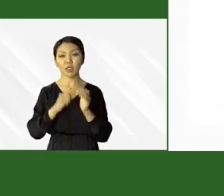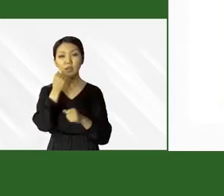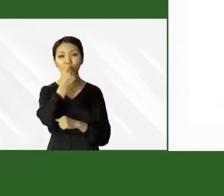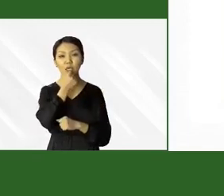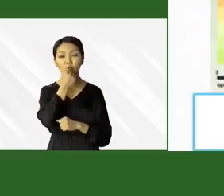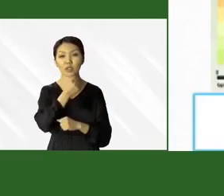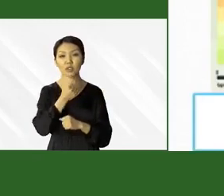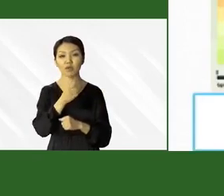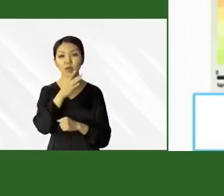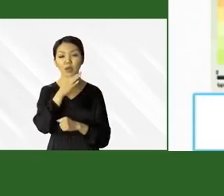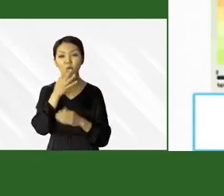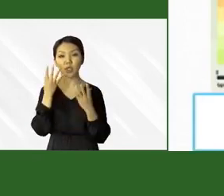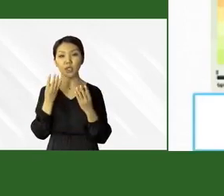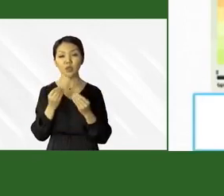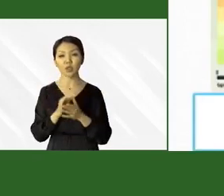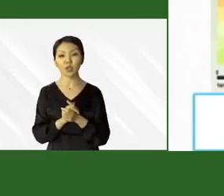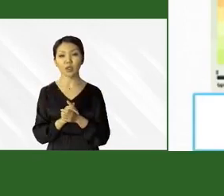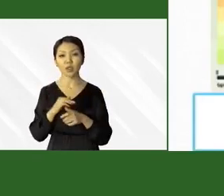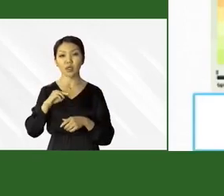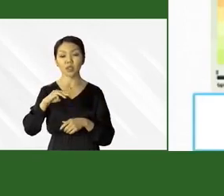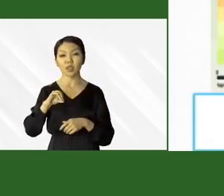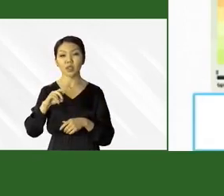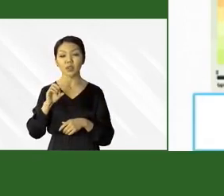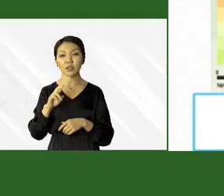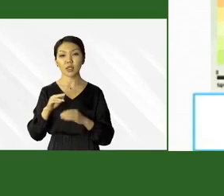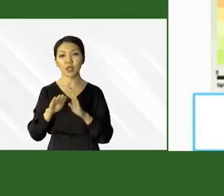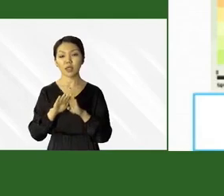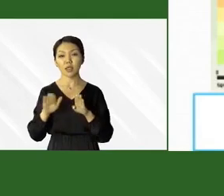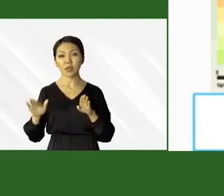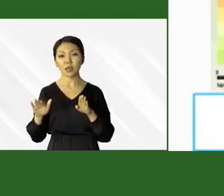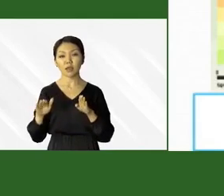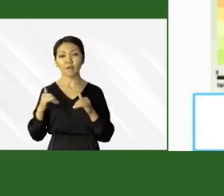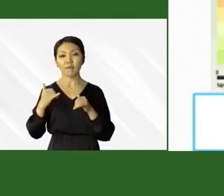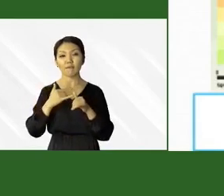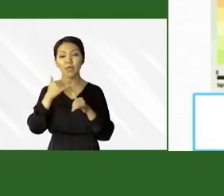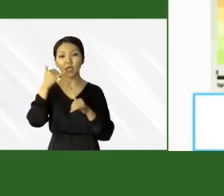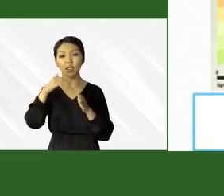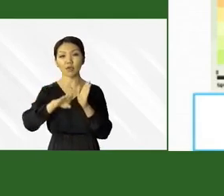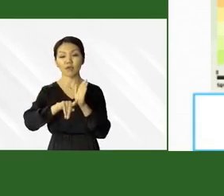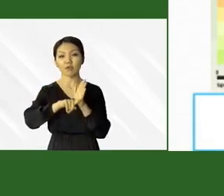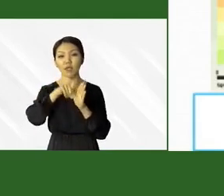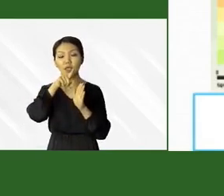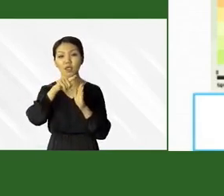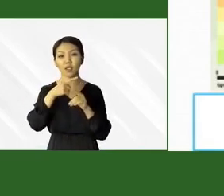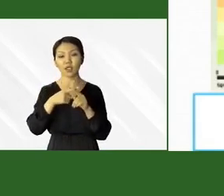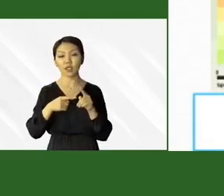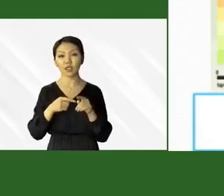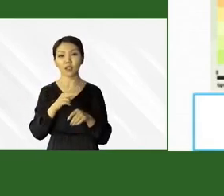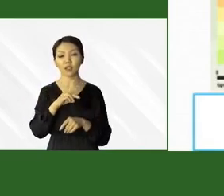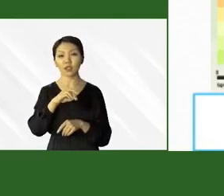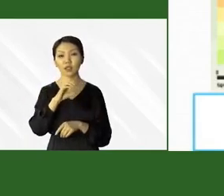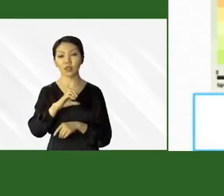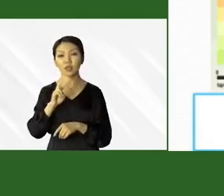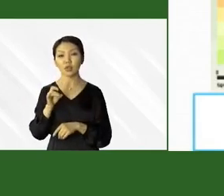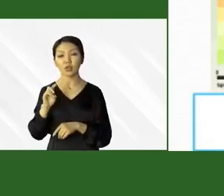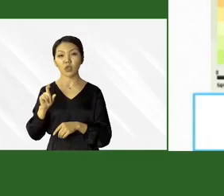периода. Талаская долина занимает верхнюю часть бассейнов рек Талас и Куркурео.